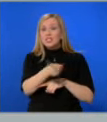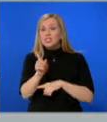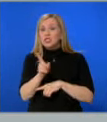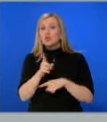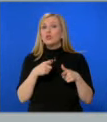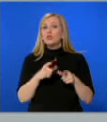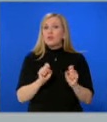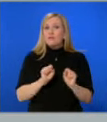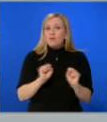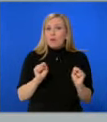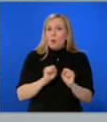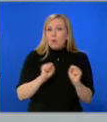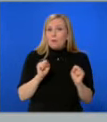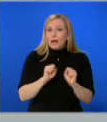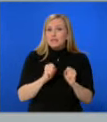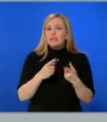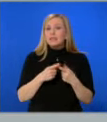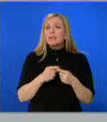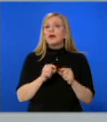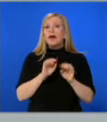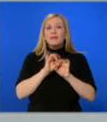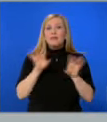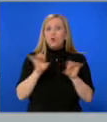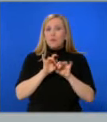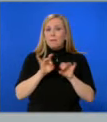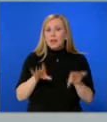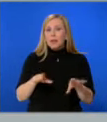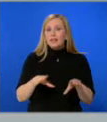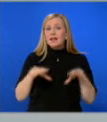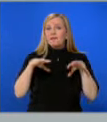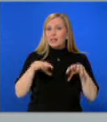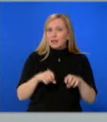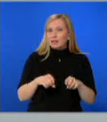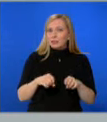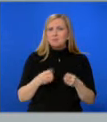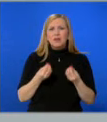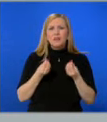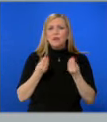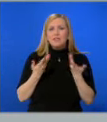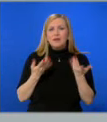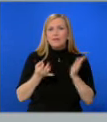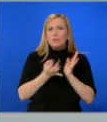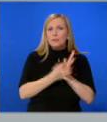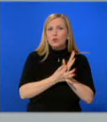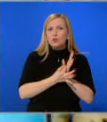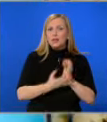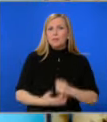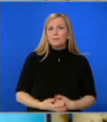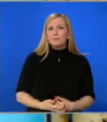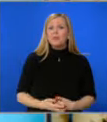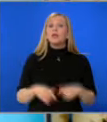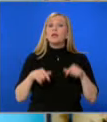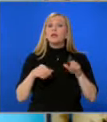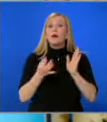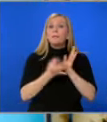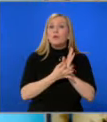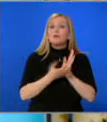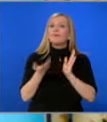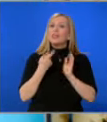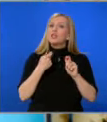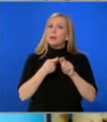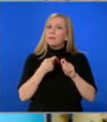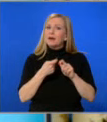в опасност, да алармират властите. Кажете, какво ще представлява това приложение? Това приложение вече е